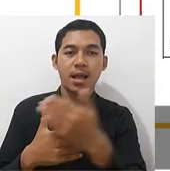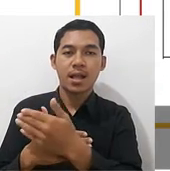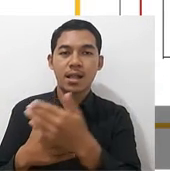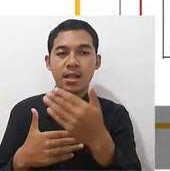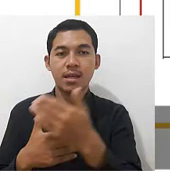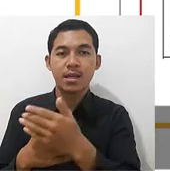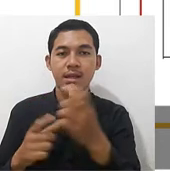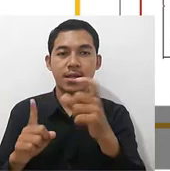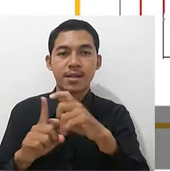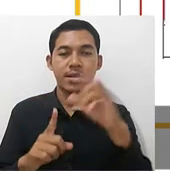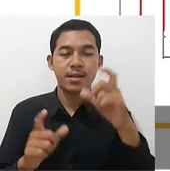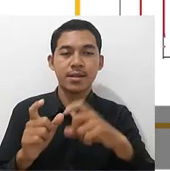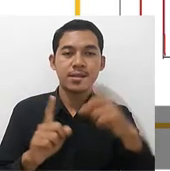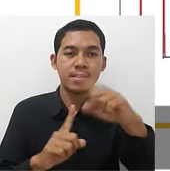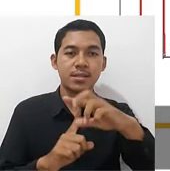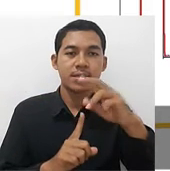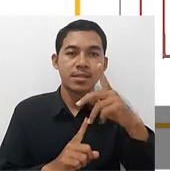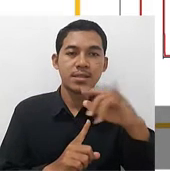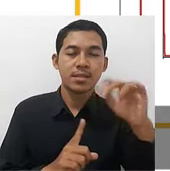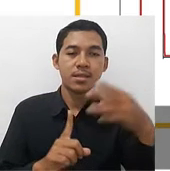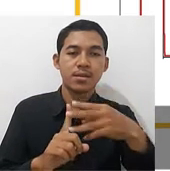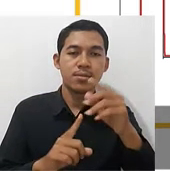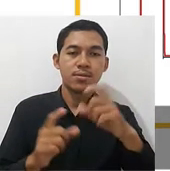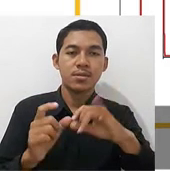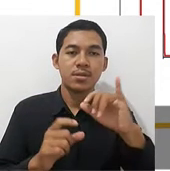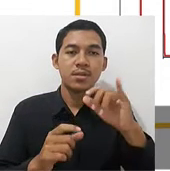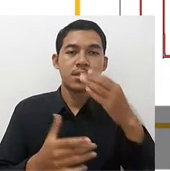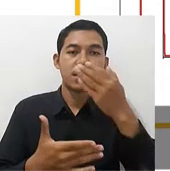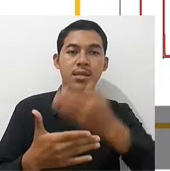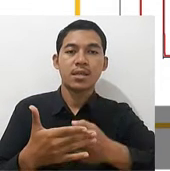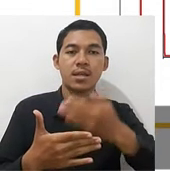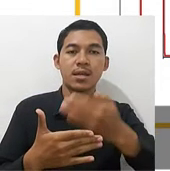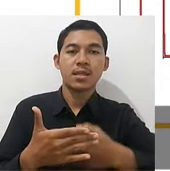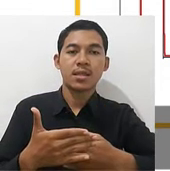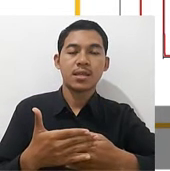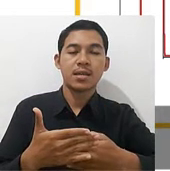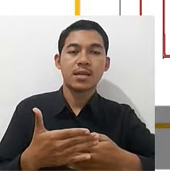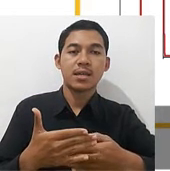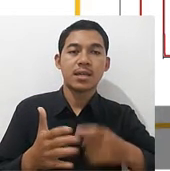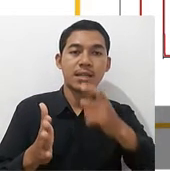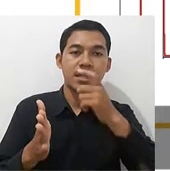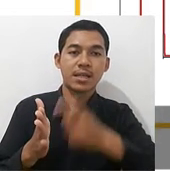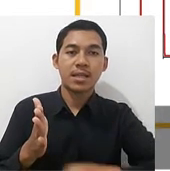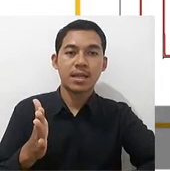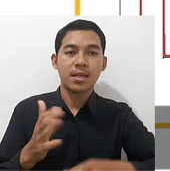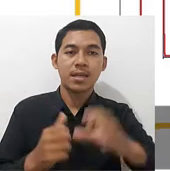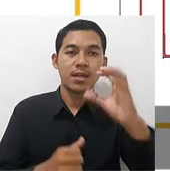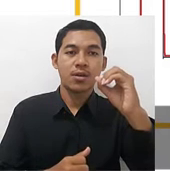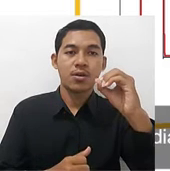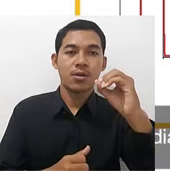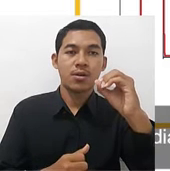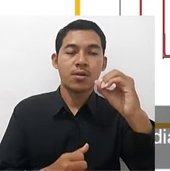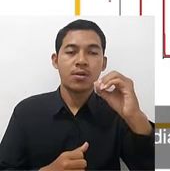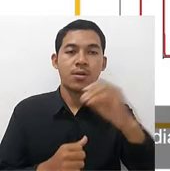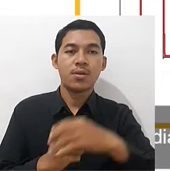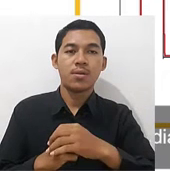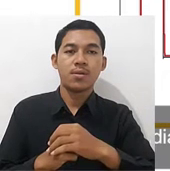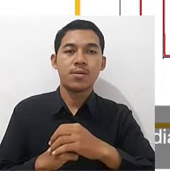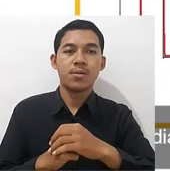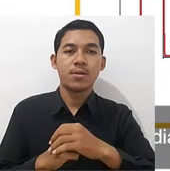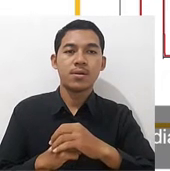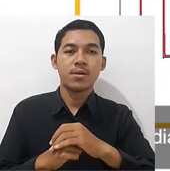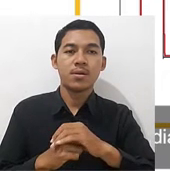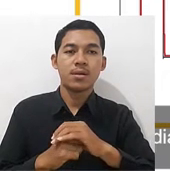tapi bedanya dia nggak melalui inverse. Nah, berarti di sini nilainya 0. Oke, dia nilainya